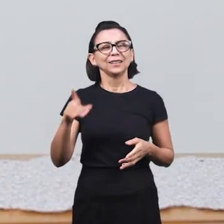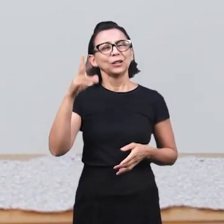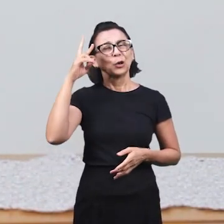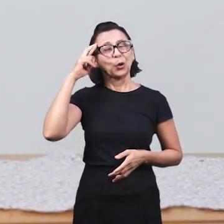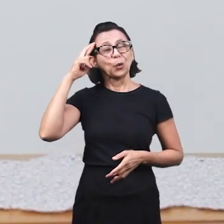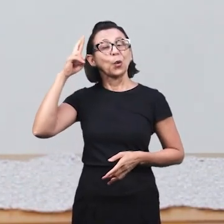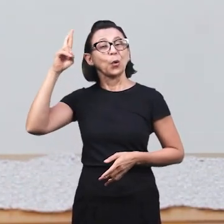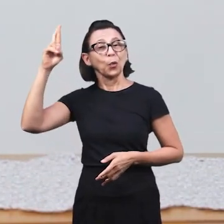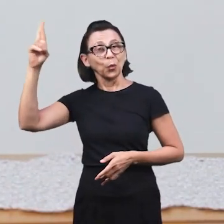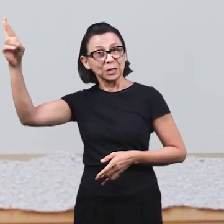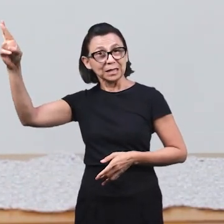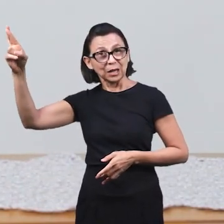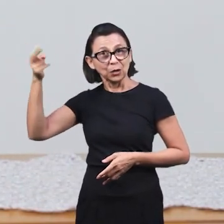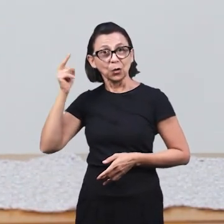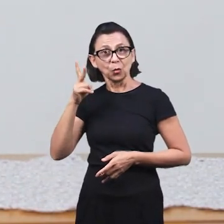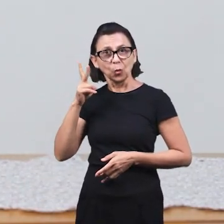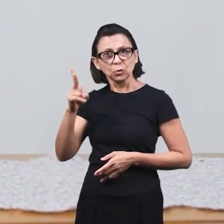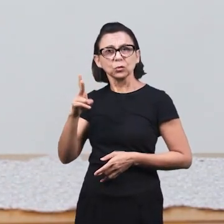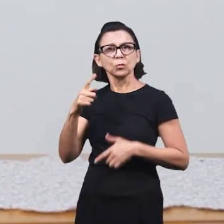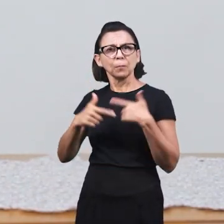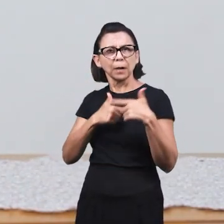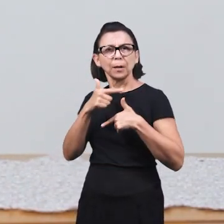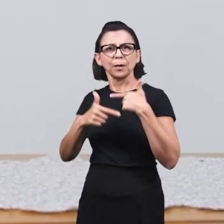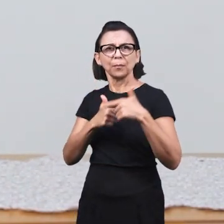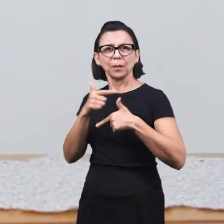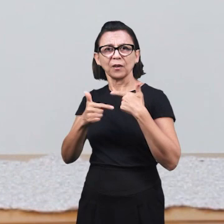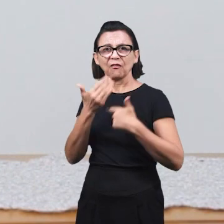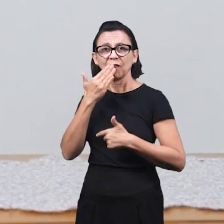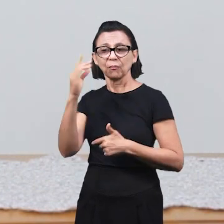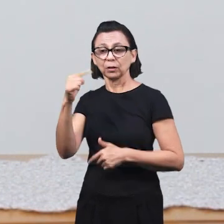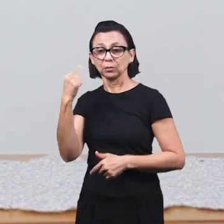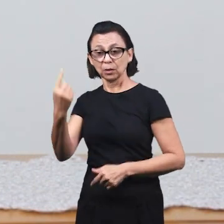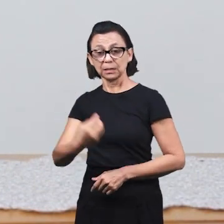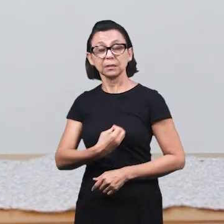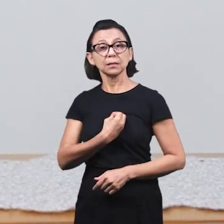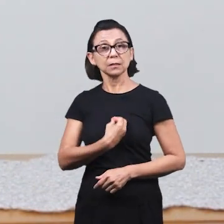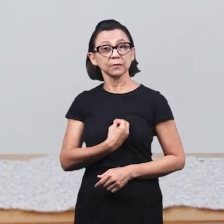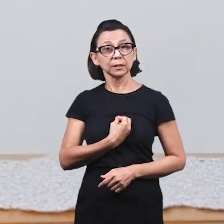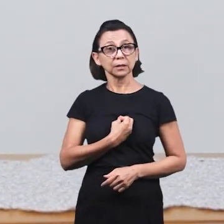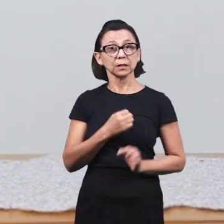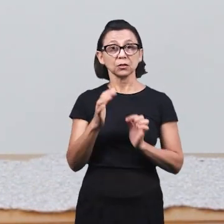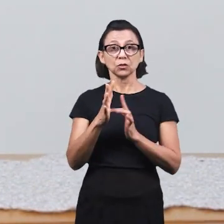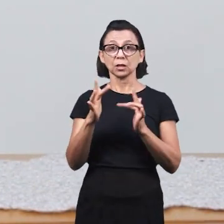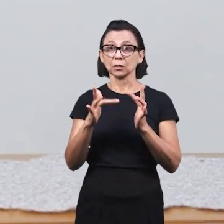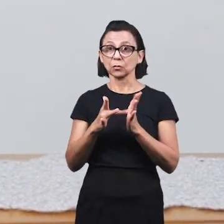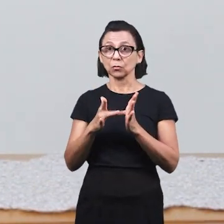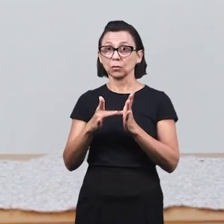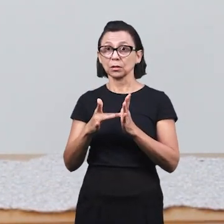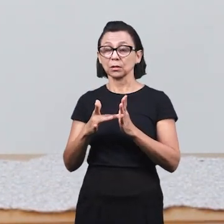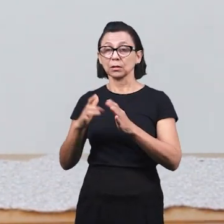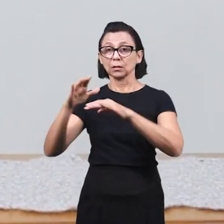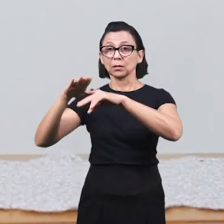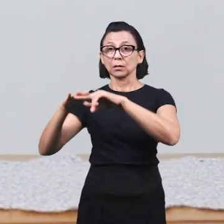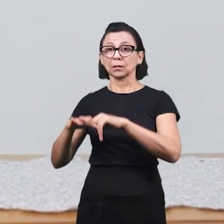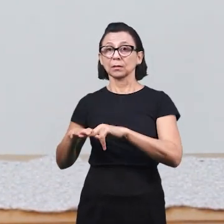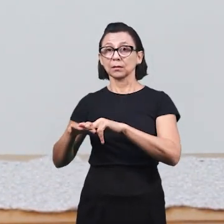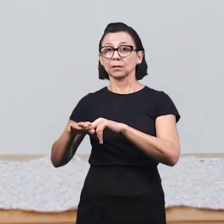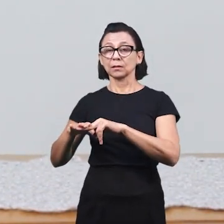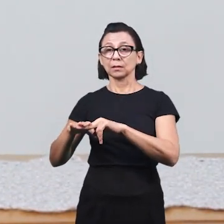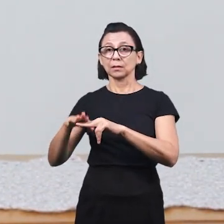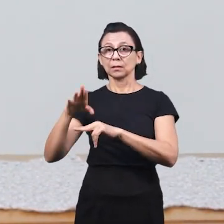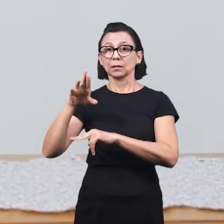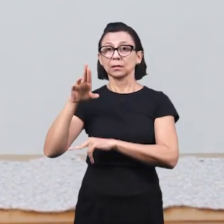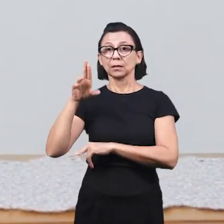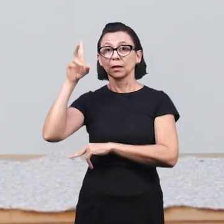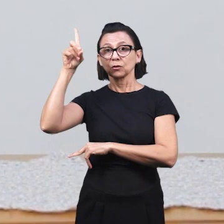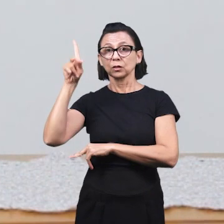до сегодня, и я работаю. Он не перестал трудиться для нашей защиты, для заботы о нас. Иисус, Он